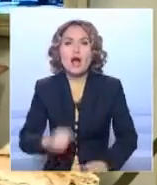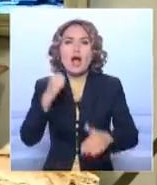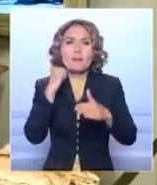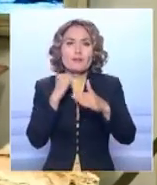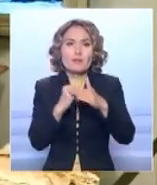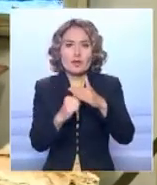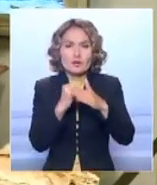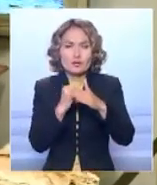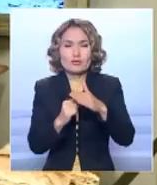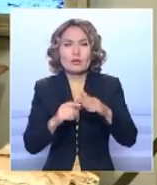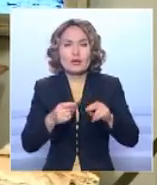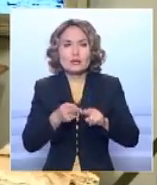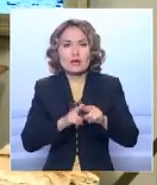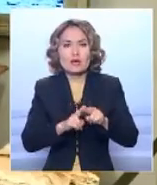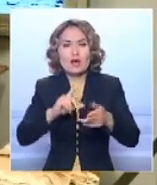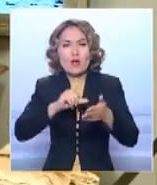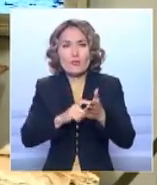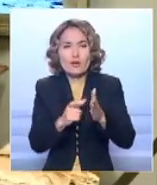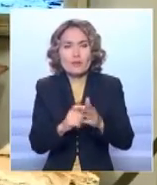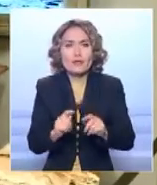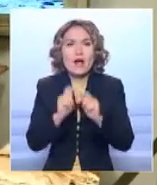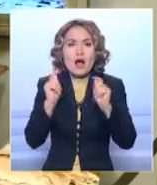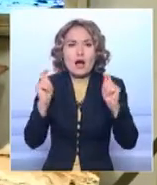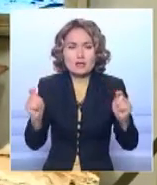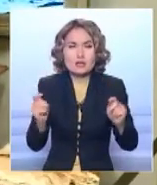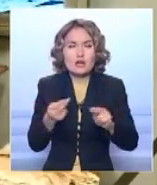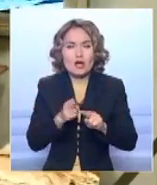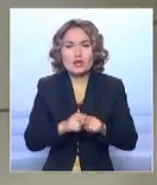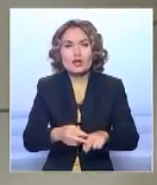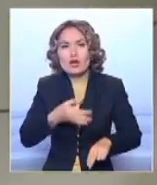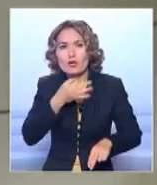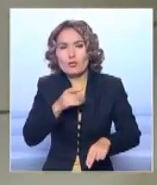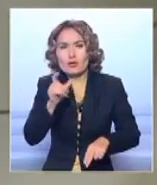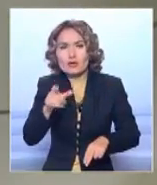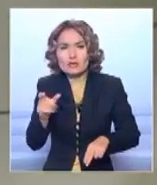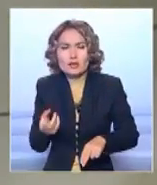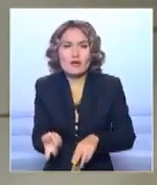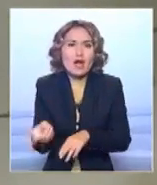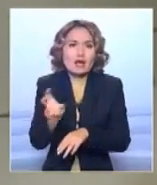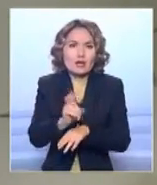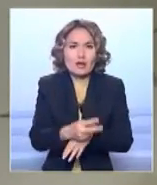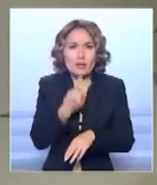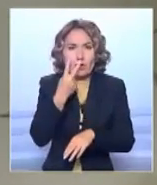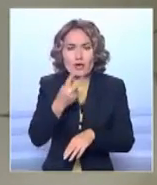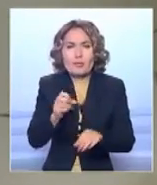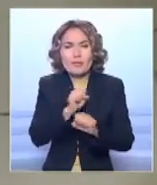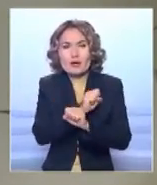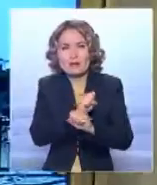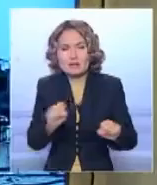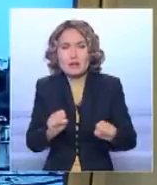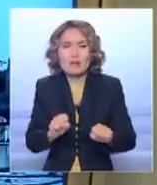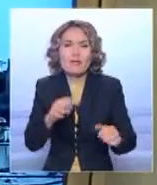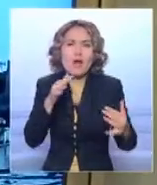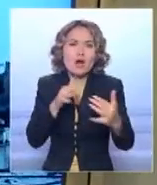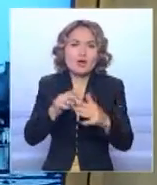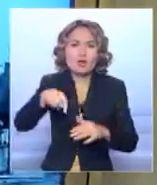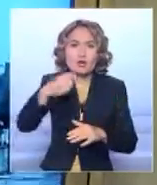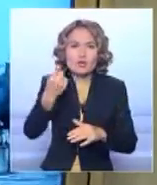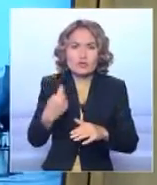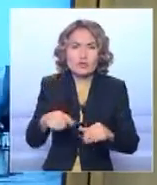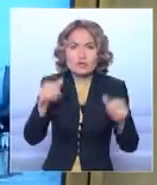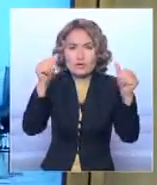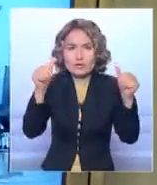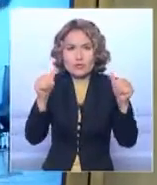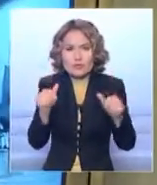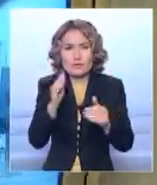бұл бөлмеге кез келген адам кіре алады. Терезе орнына қабырғаға экрандар орнатылған. Онда жойқын жарылыстармен атыс шабыс бейне жазбасы